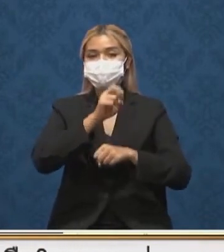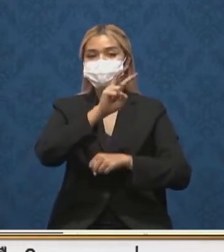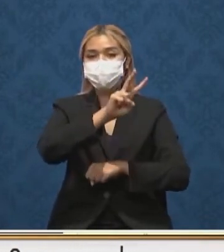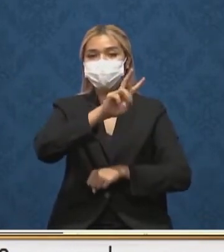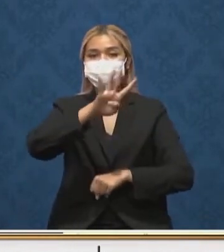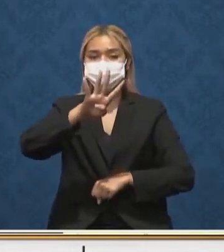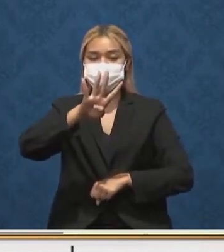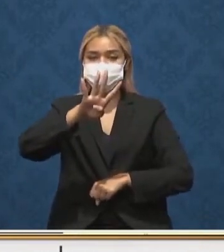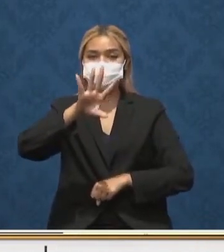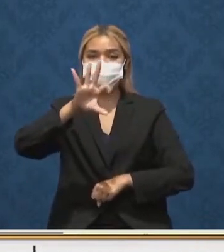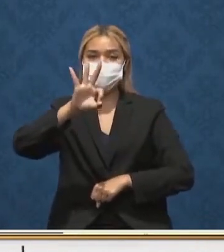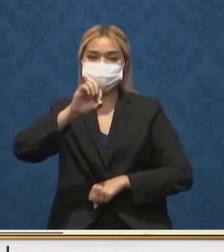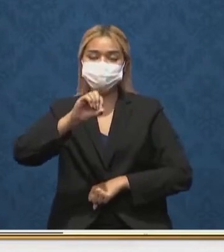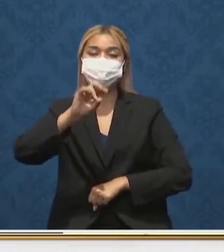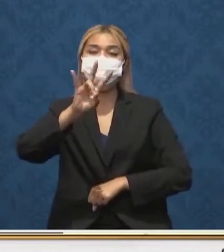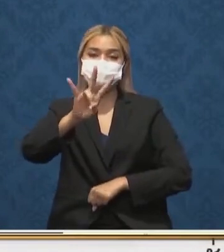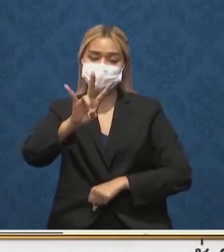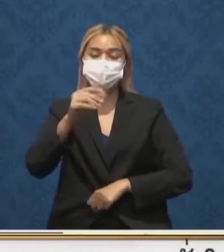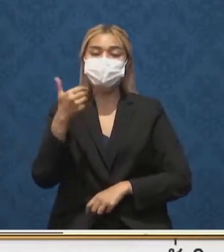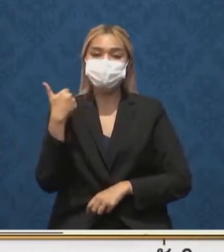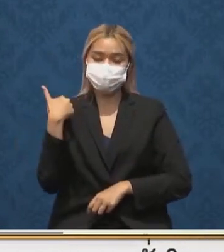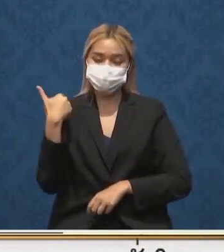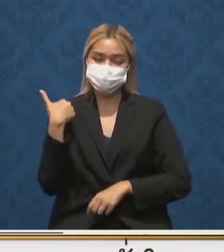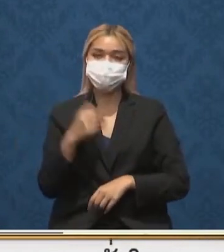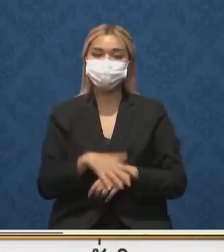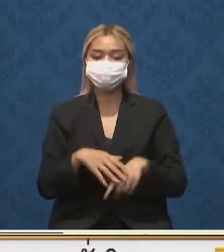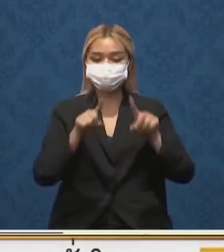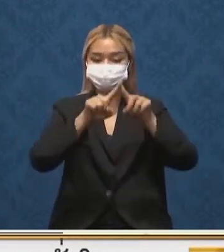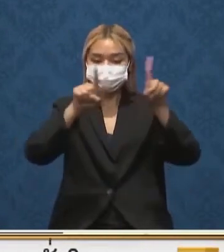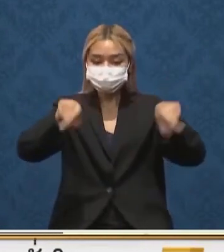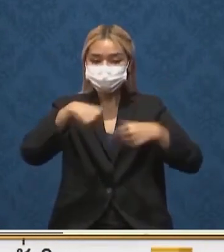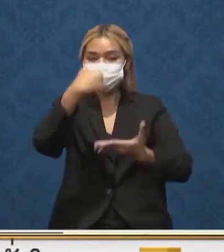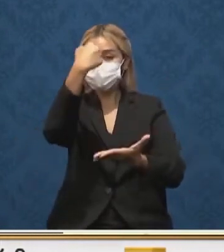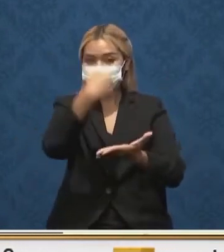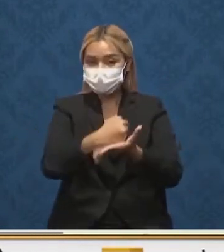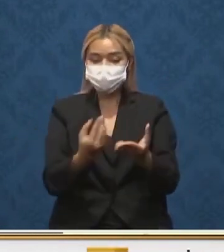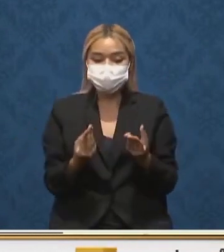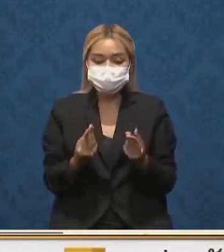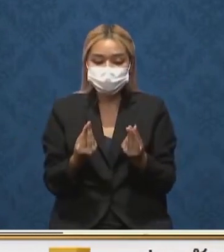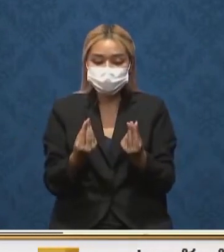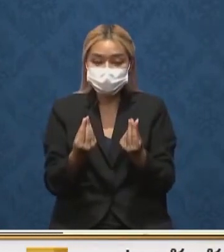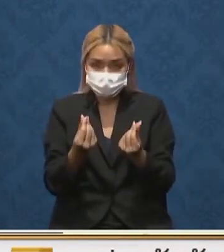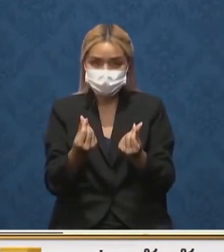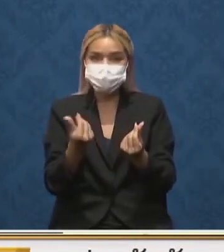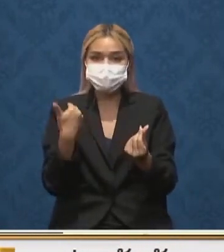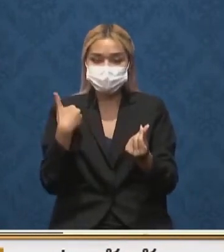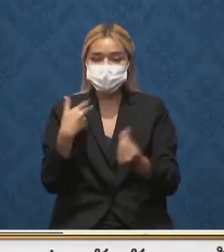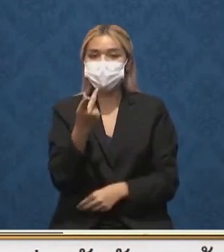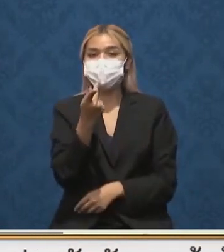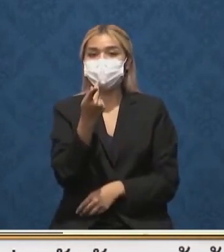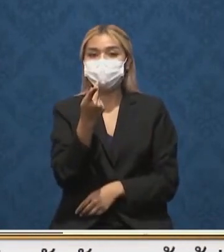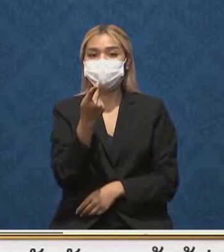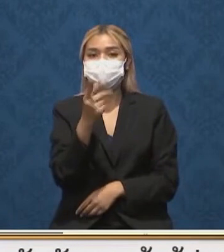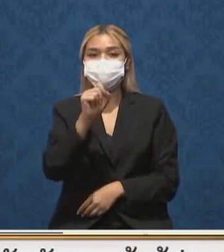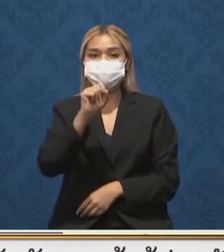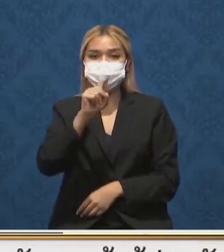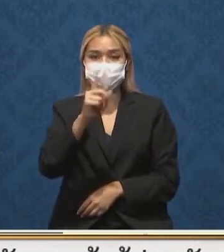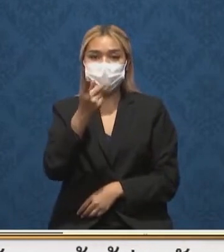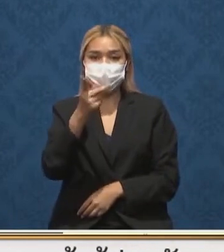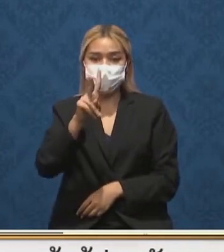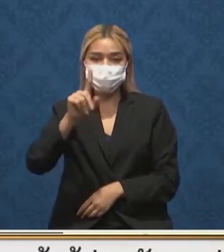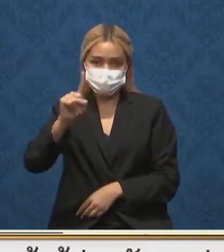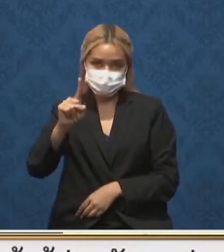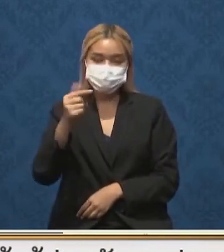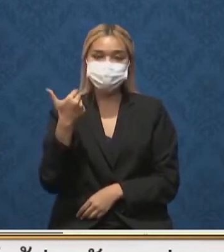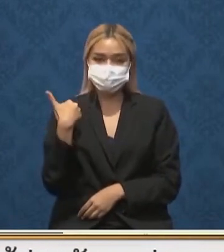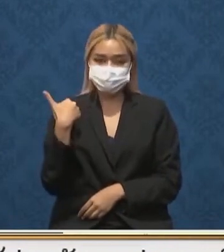ครับก็ได้มีการให้ออกไปแสดงจดแจ้งจดเรื่องสค 1ท่านคงทราบดีนะครับก็